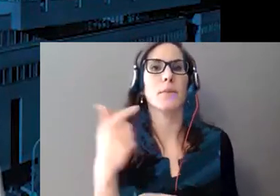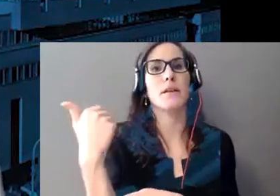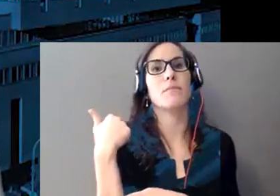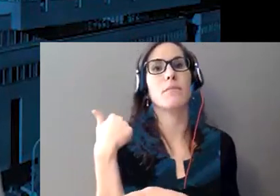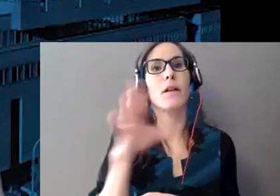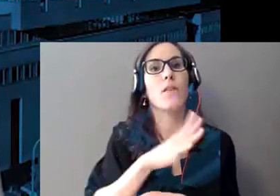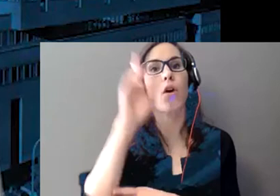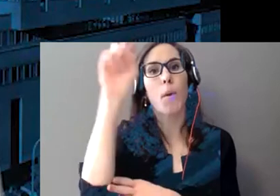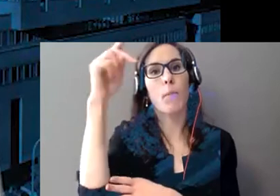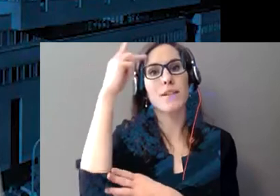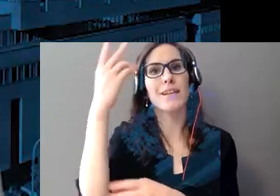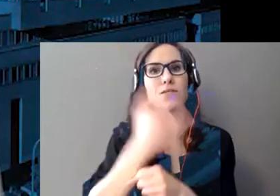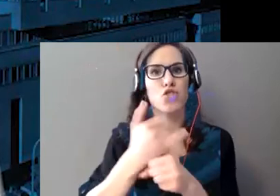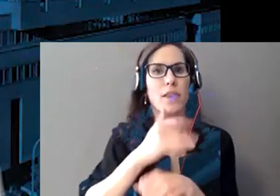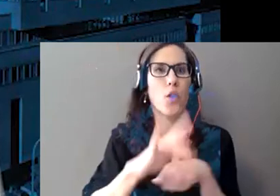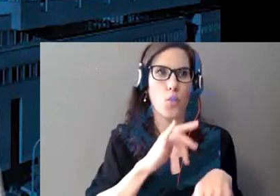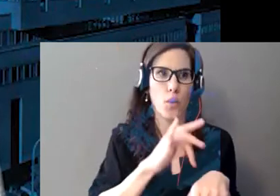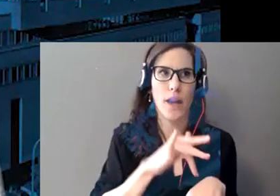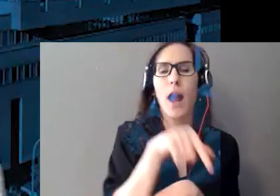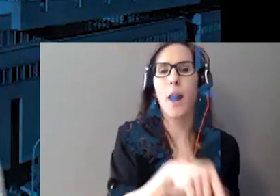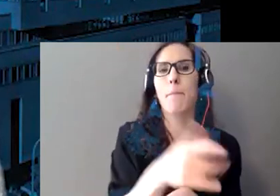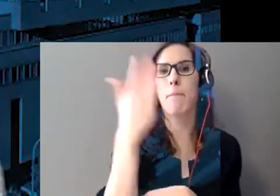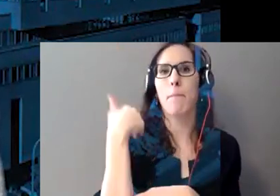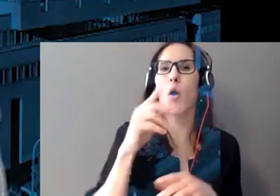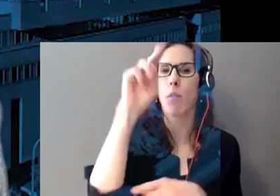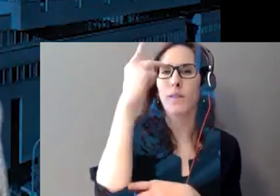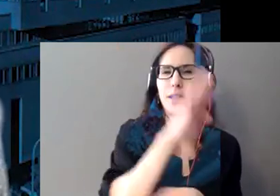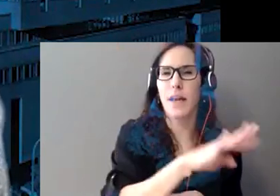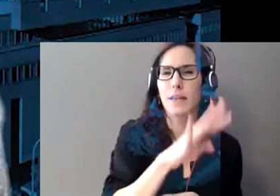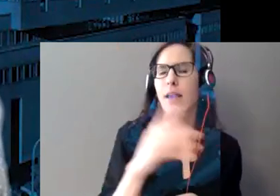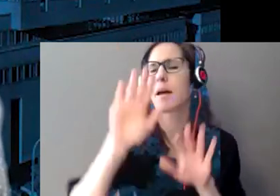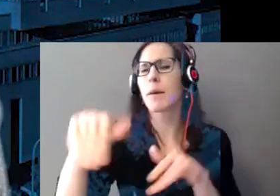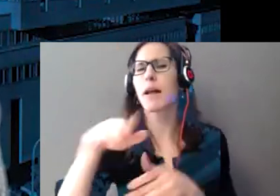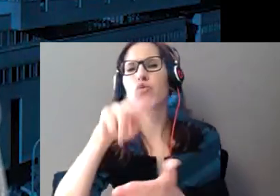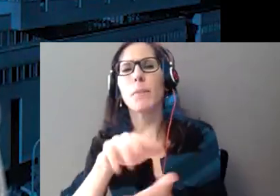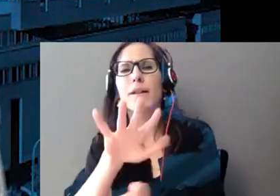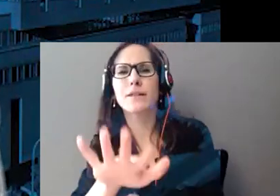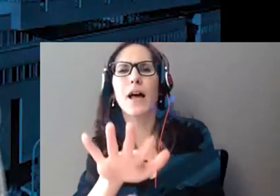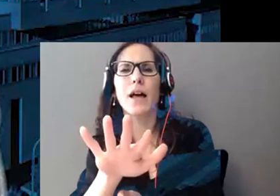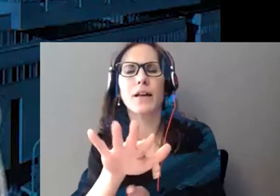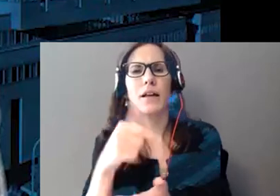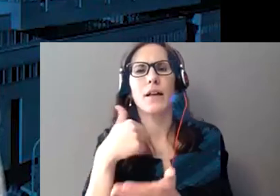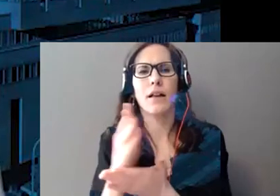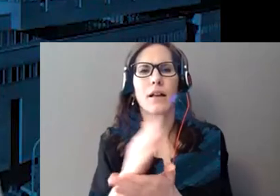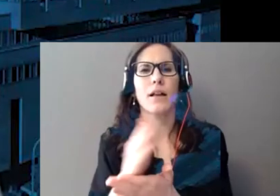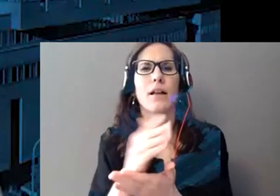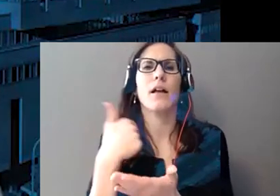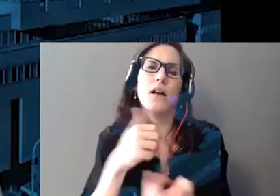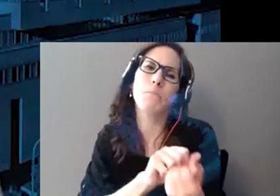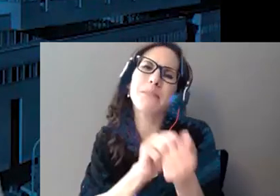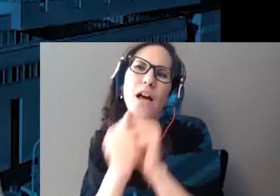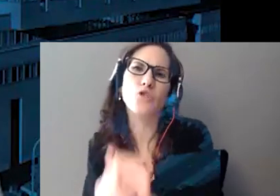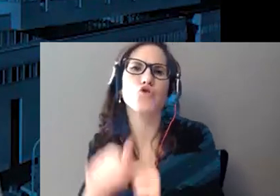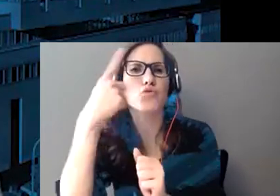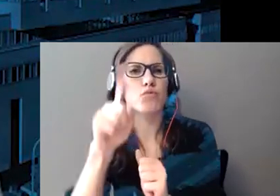politique 44 et en 2005 2011 elle a été mise à jour pour plus refléter le modèle social du handicap et non pas le modèle médical